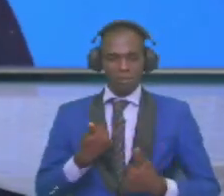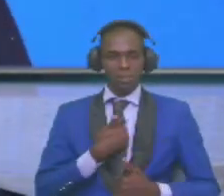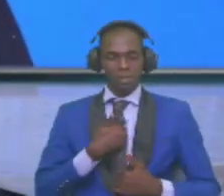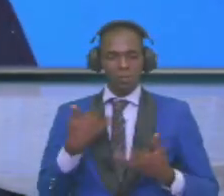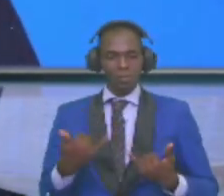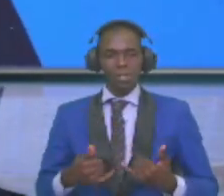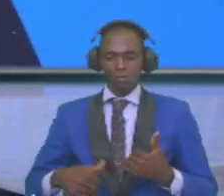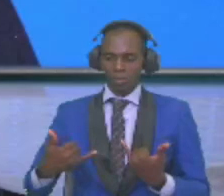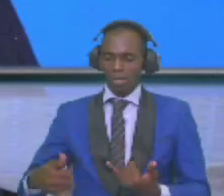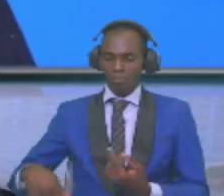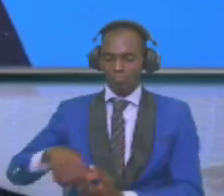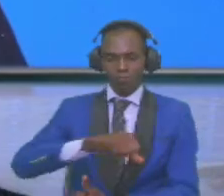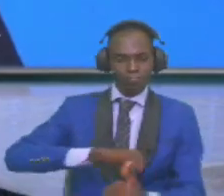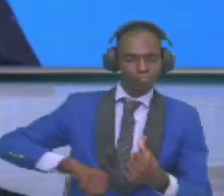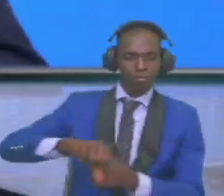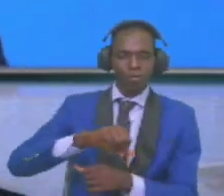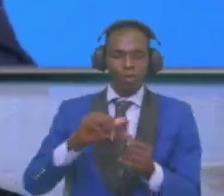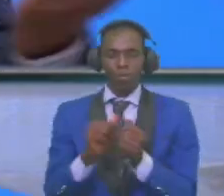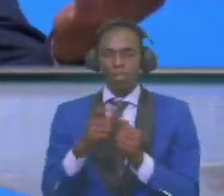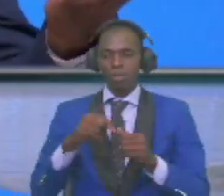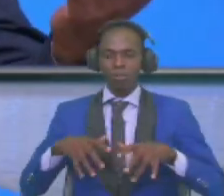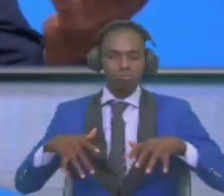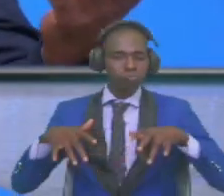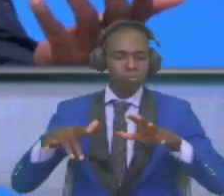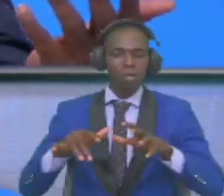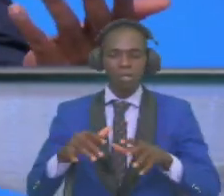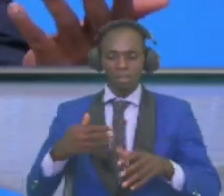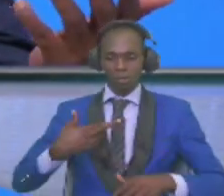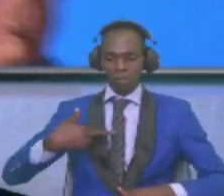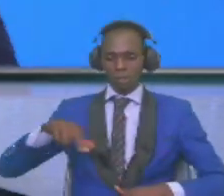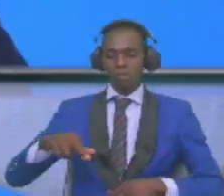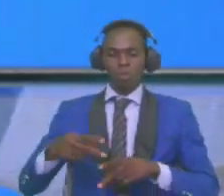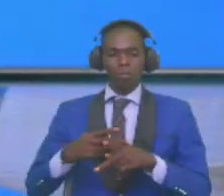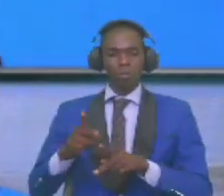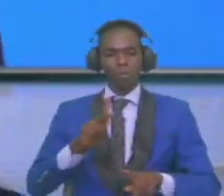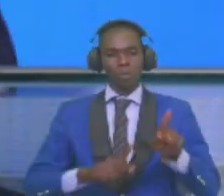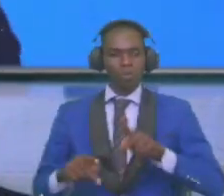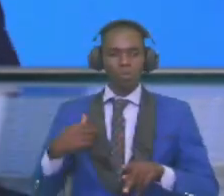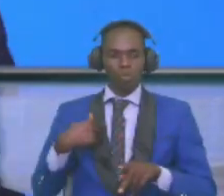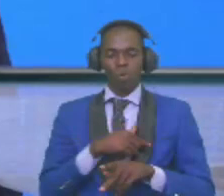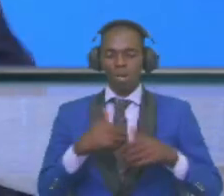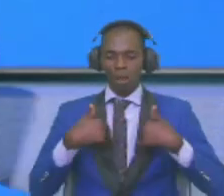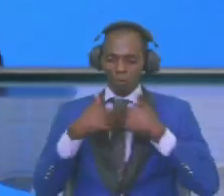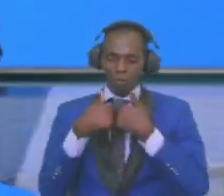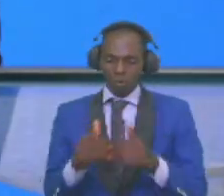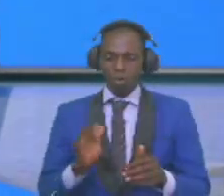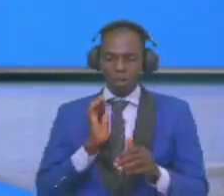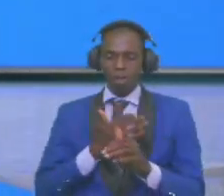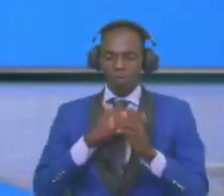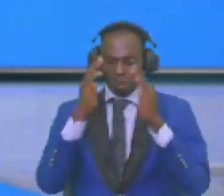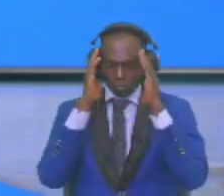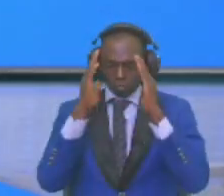à avec la foule oh on se mélange avec les religieux nous avons perdu notre